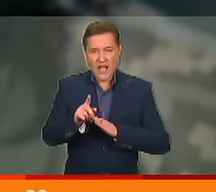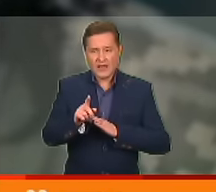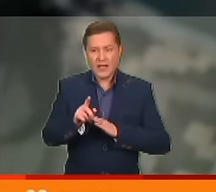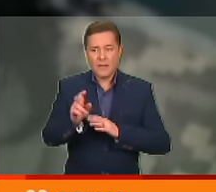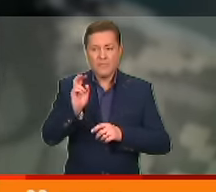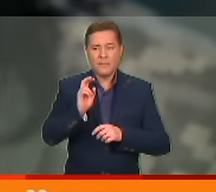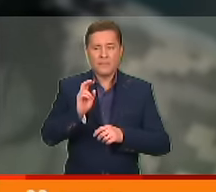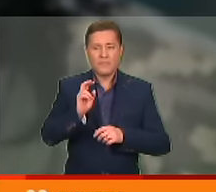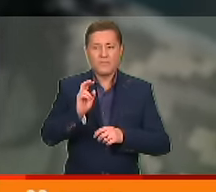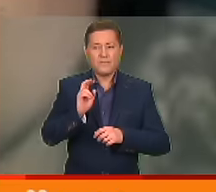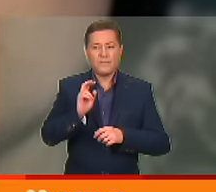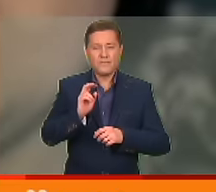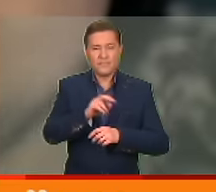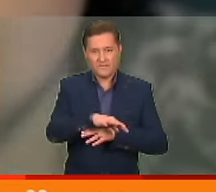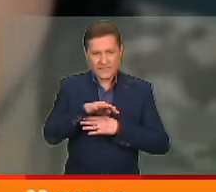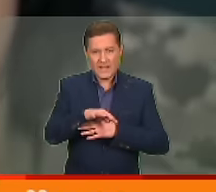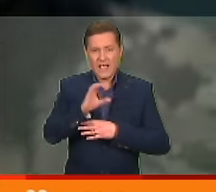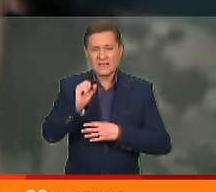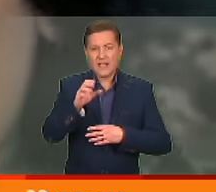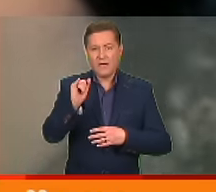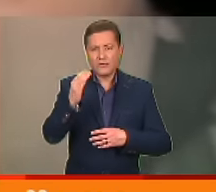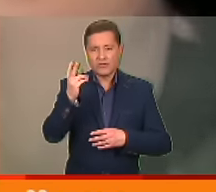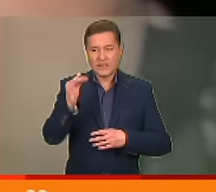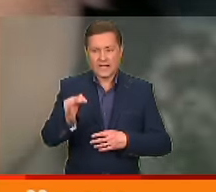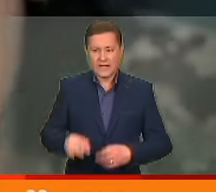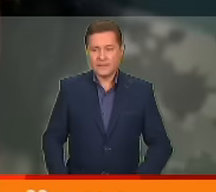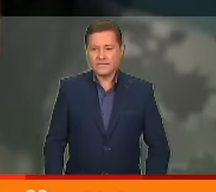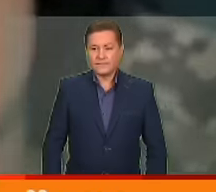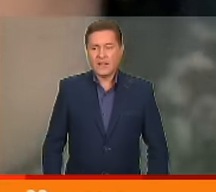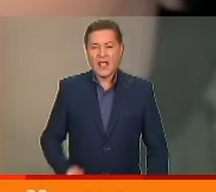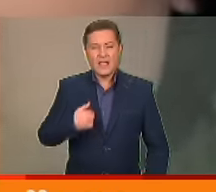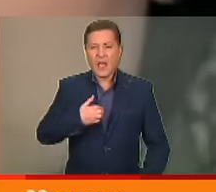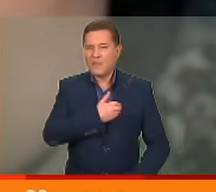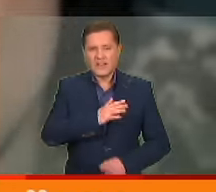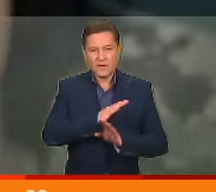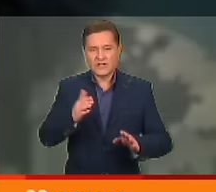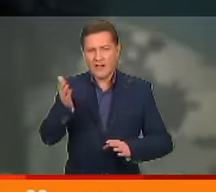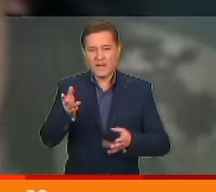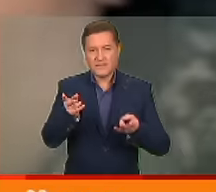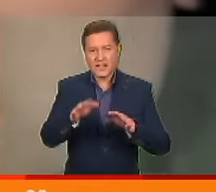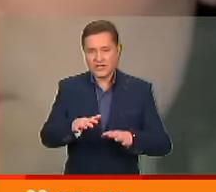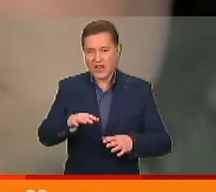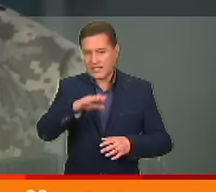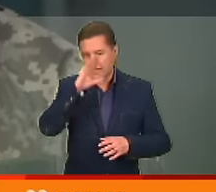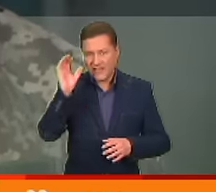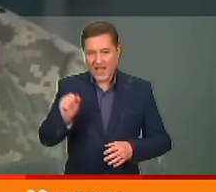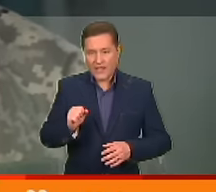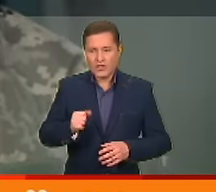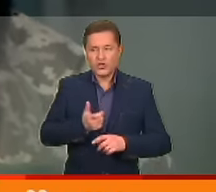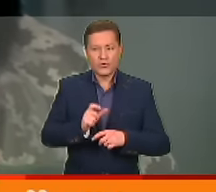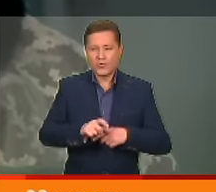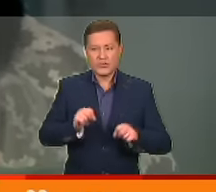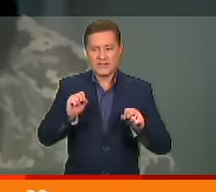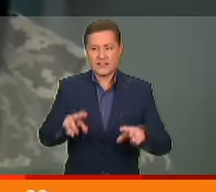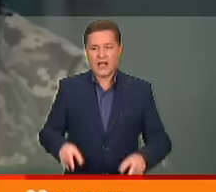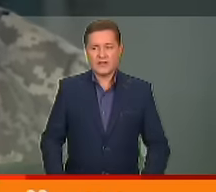приходи. Це приходи, це савушки. Я би не бажала вам полишатися сьогодні, на ніч. Нас тут буде дуже жарко.